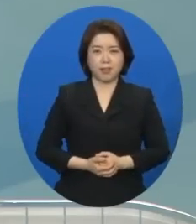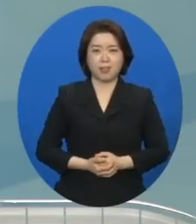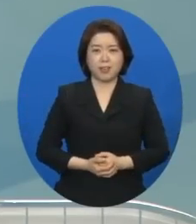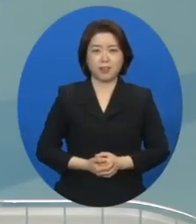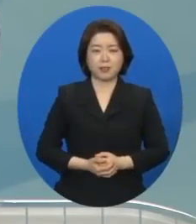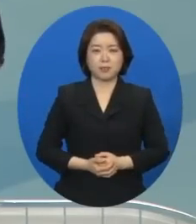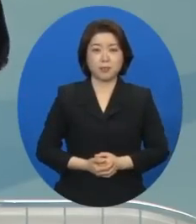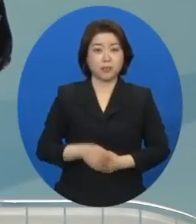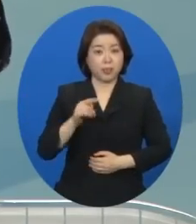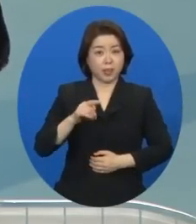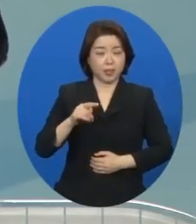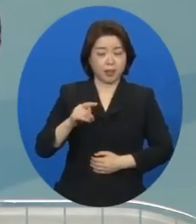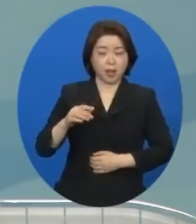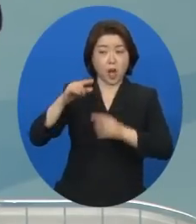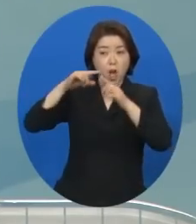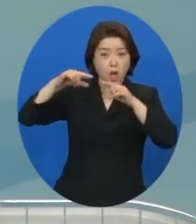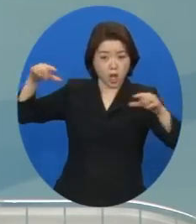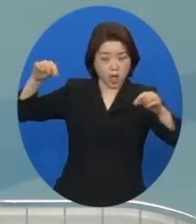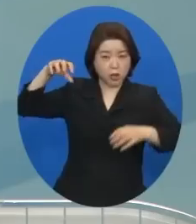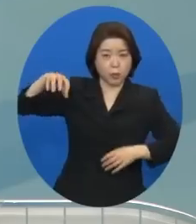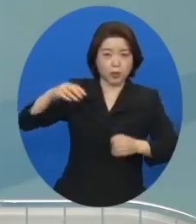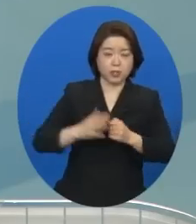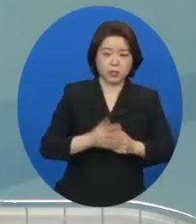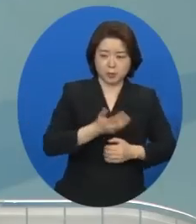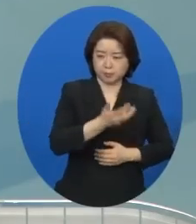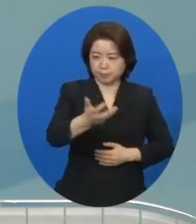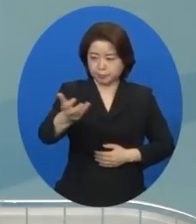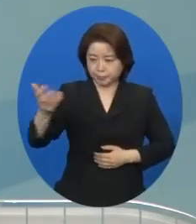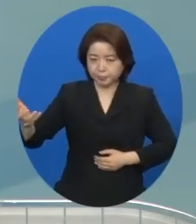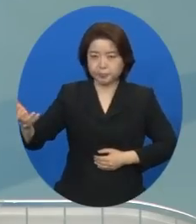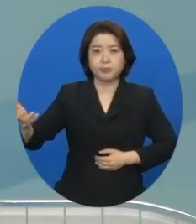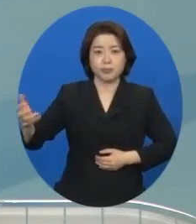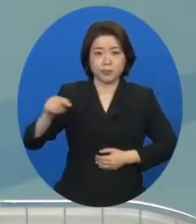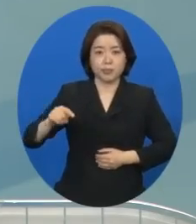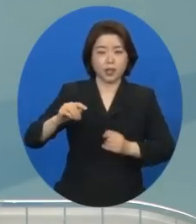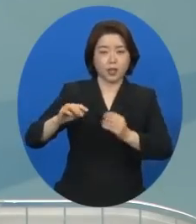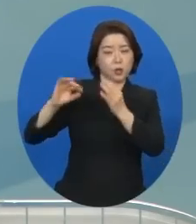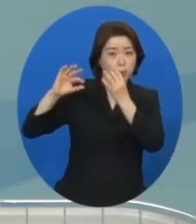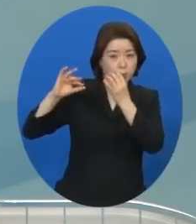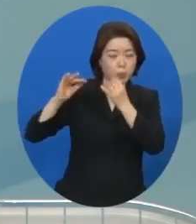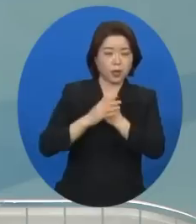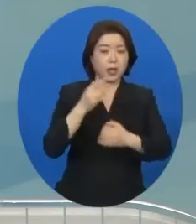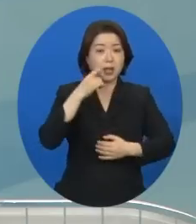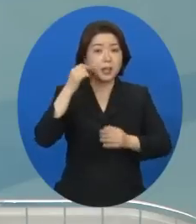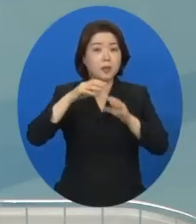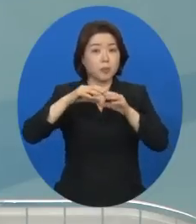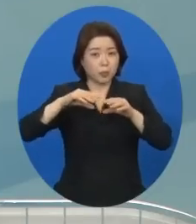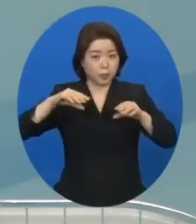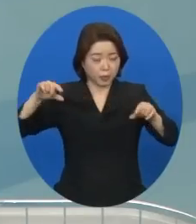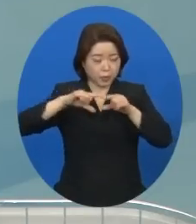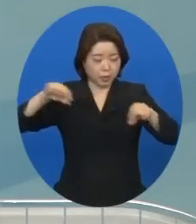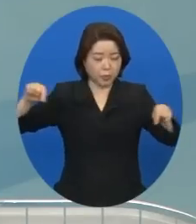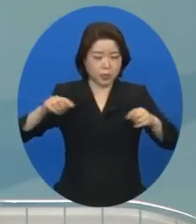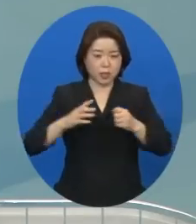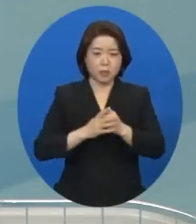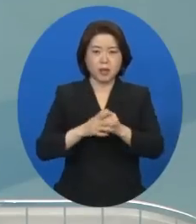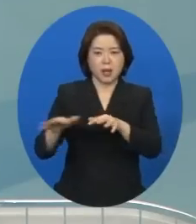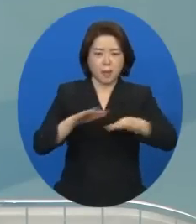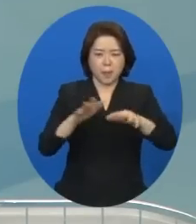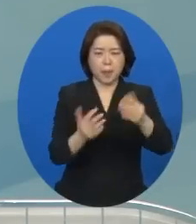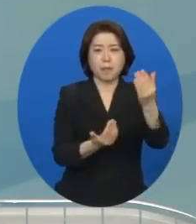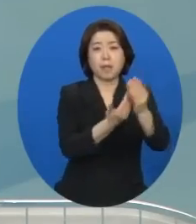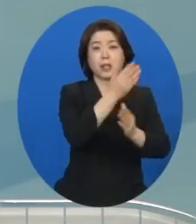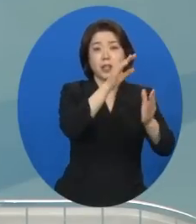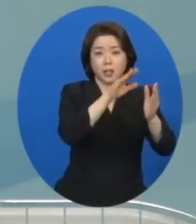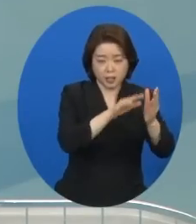그가 일본에서 일본 여러 도시를 돌면서 일본 사람들에게 재앙을 당했을 때 위로와